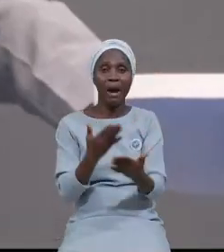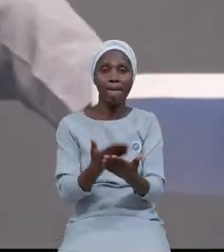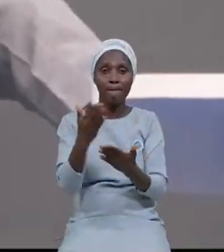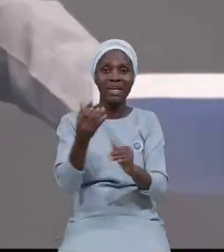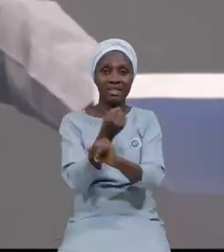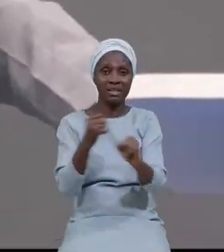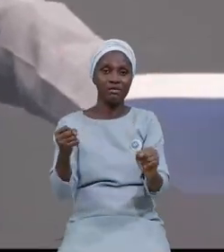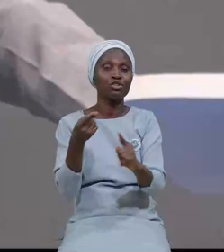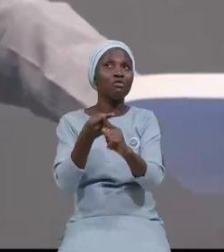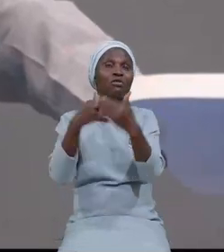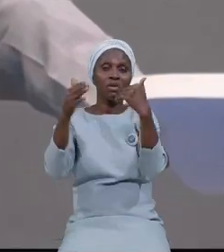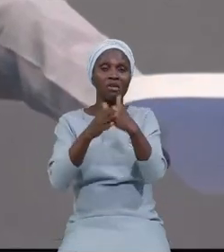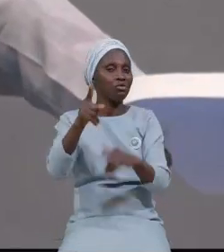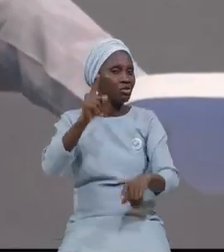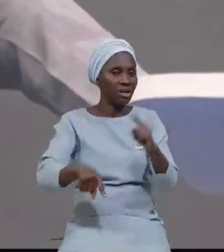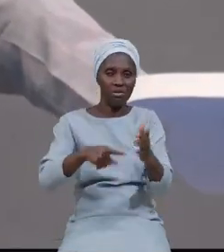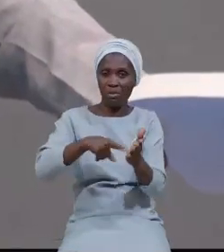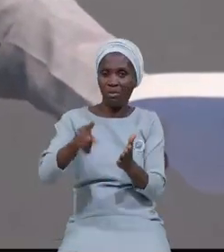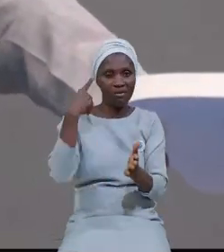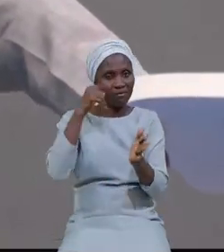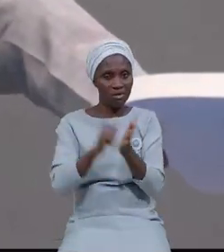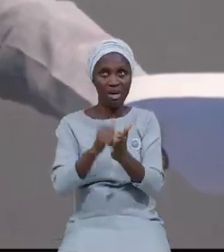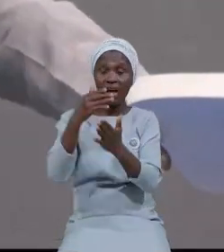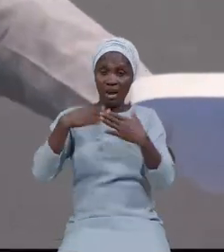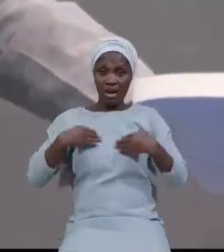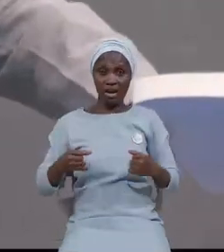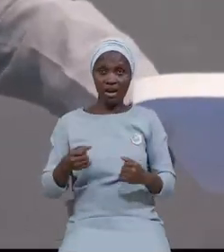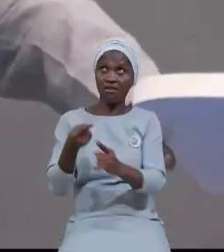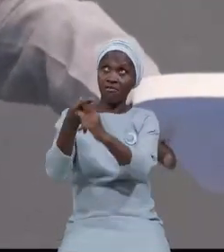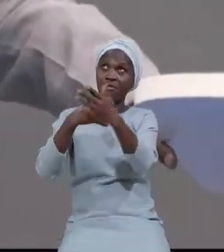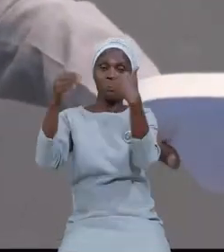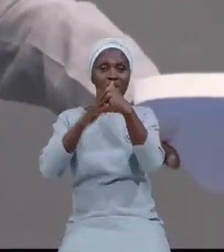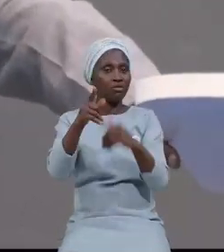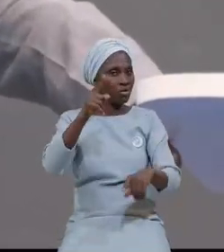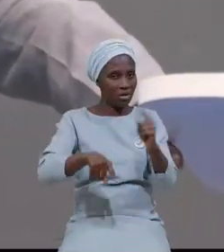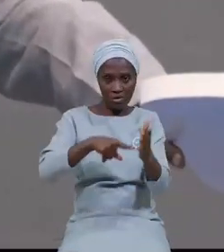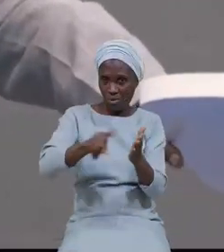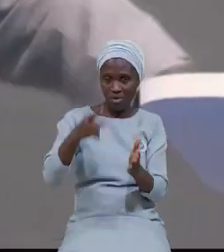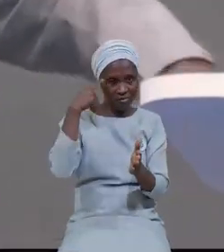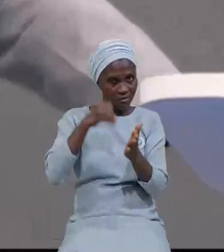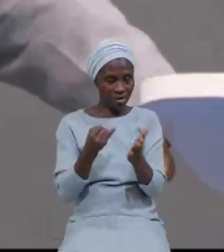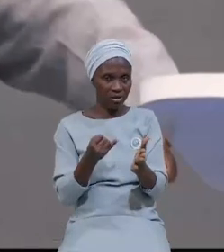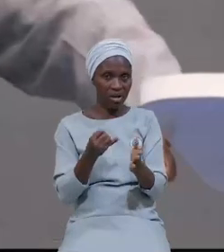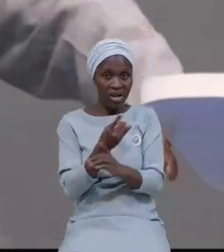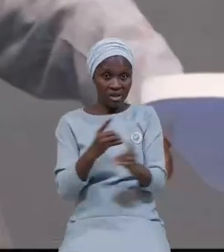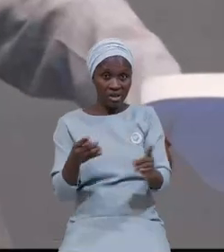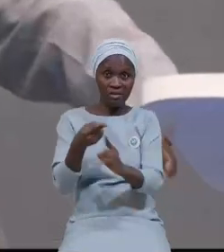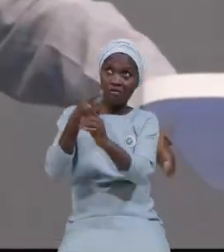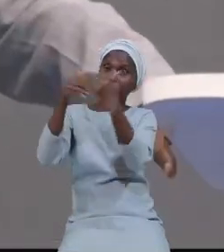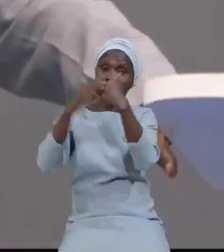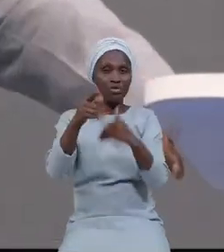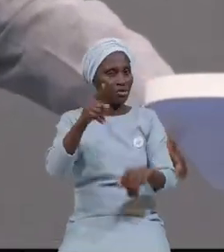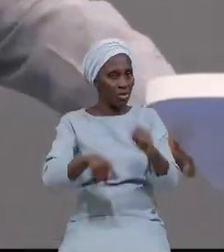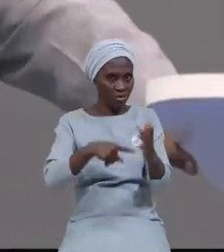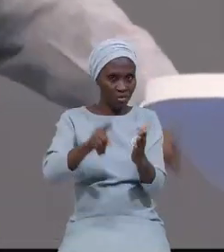ciel tu ne peux pas payer pour cela la guérison vient du ciel tu ne peux pas payer pour ça la délivrance vient du ciel tu ne peux pas payer pour